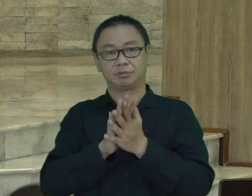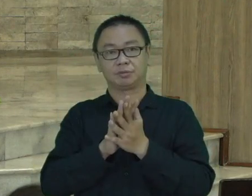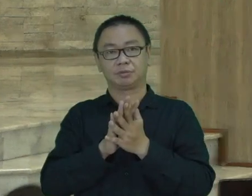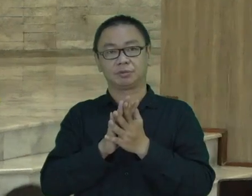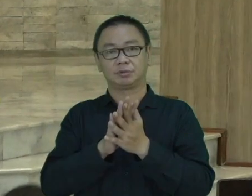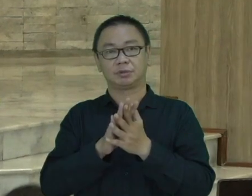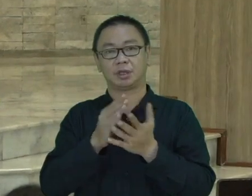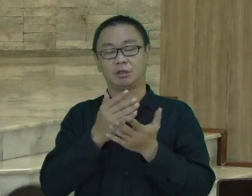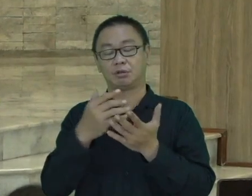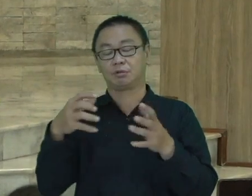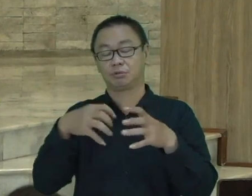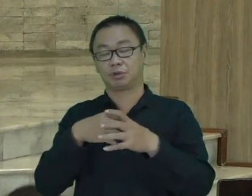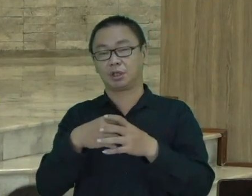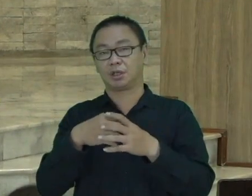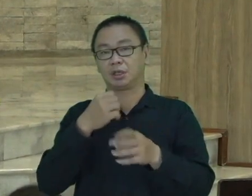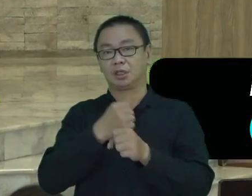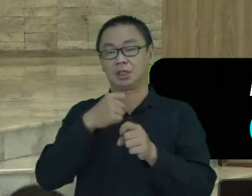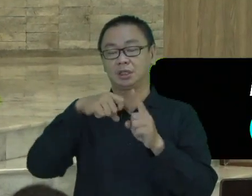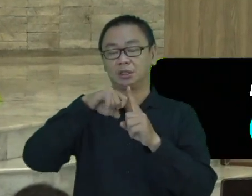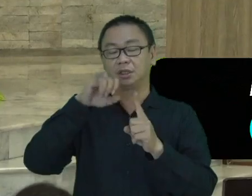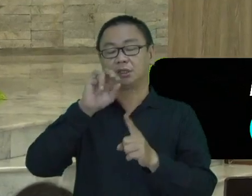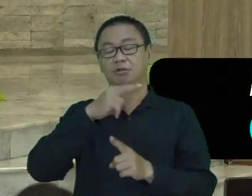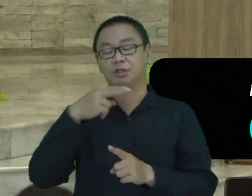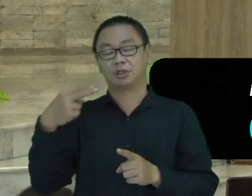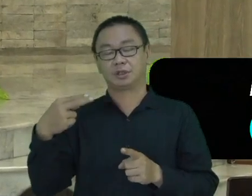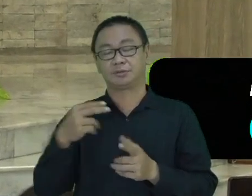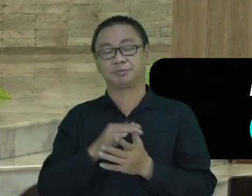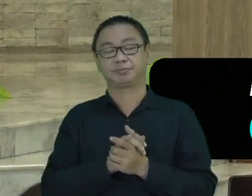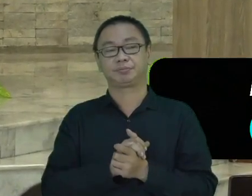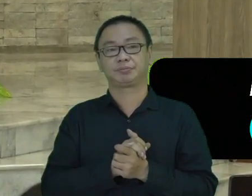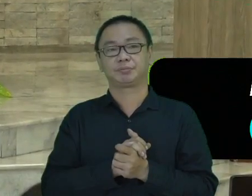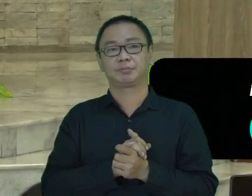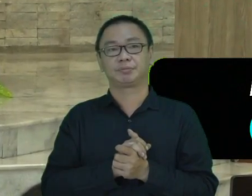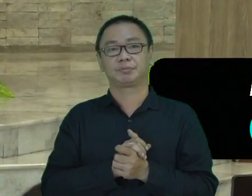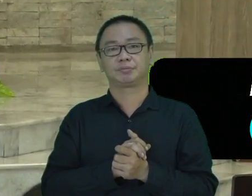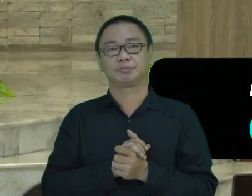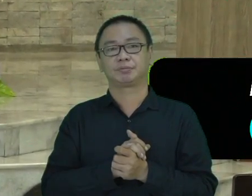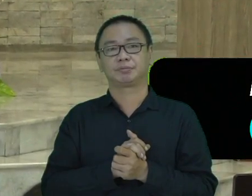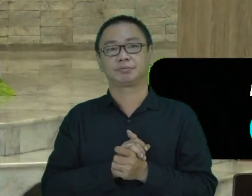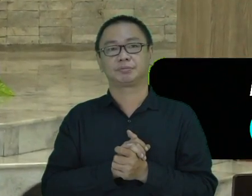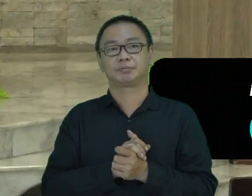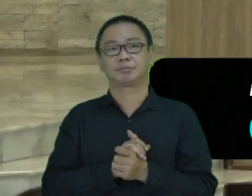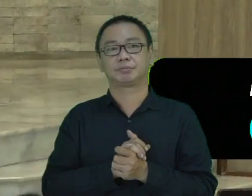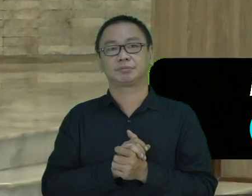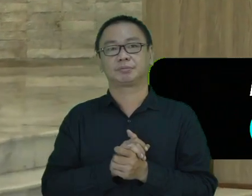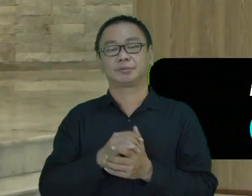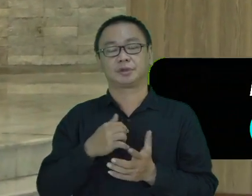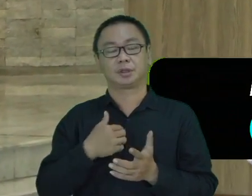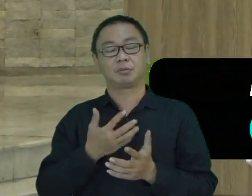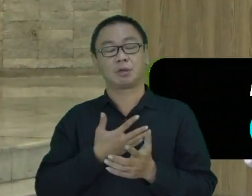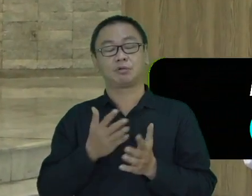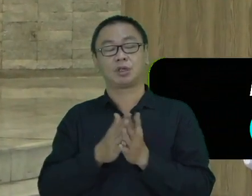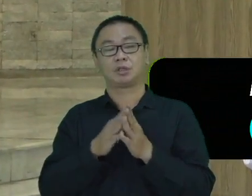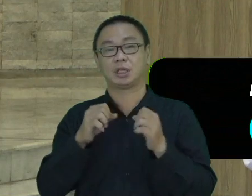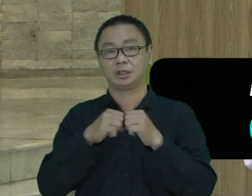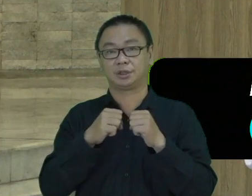Indonesia? Bagaimanakah jawab saudara Rintis Pandadar? Saya ingin dan berjanji.